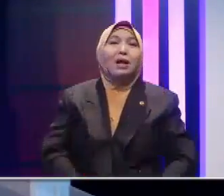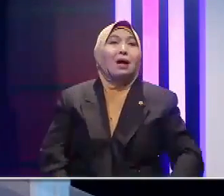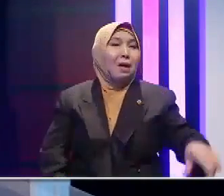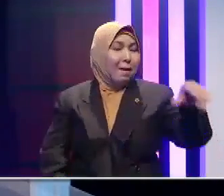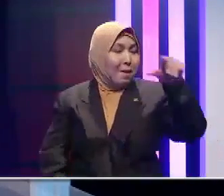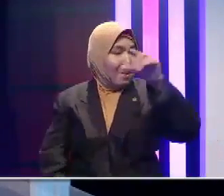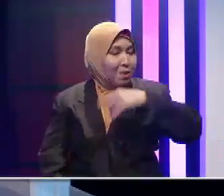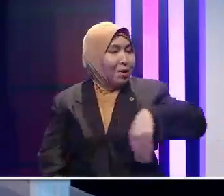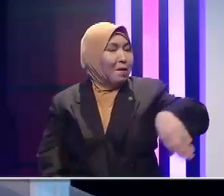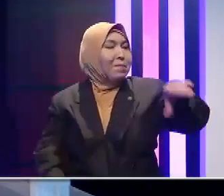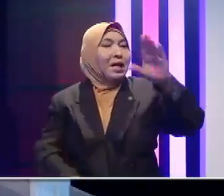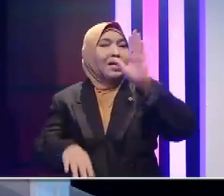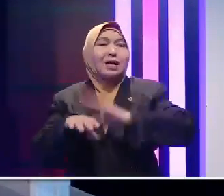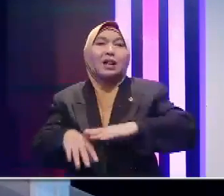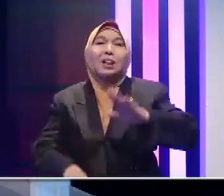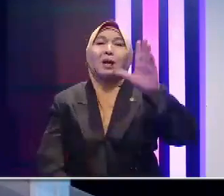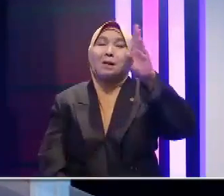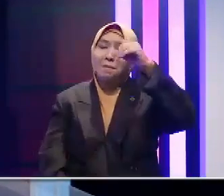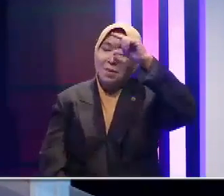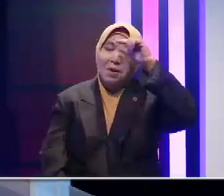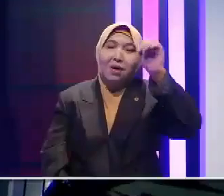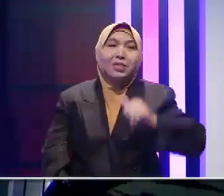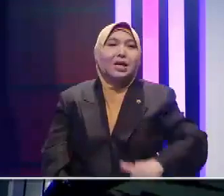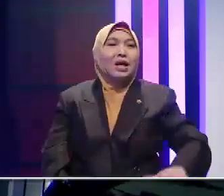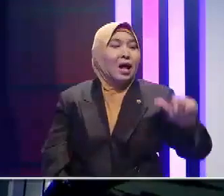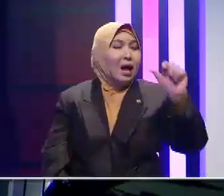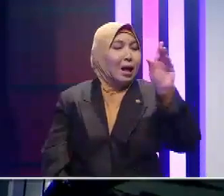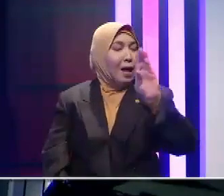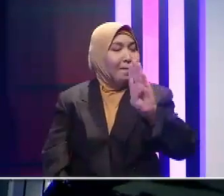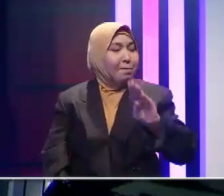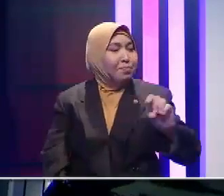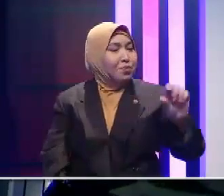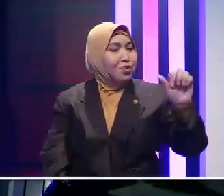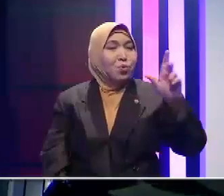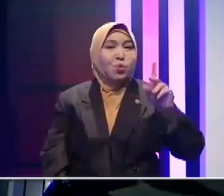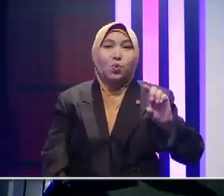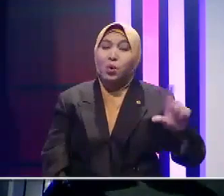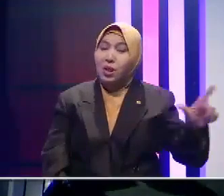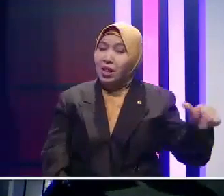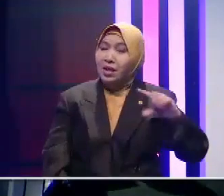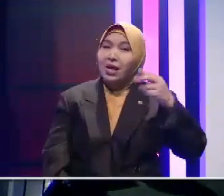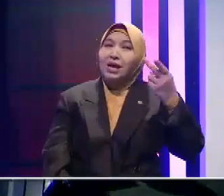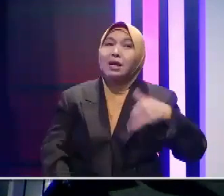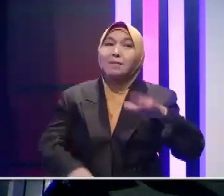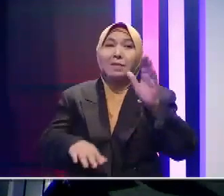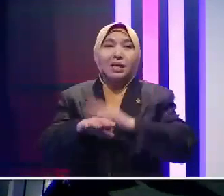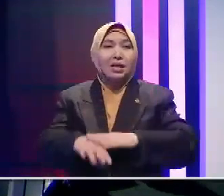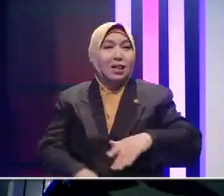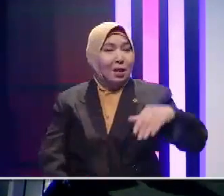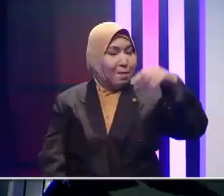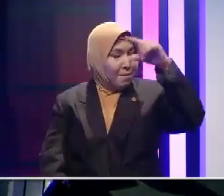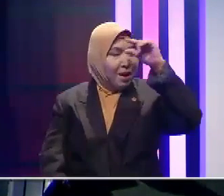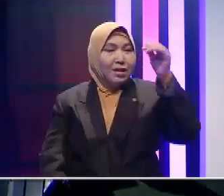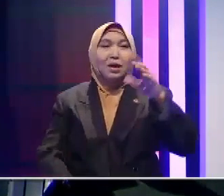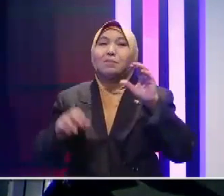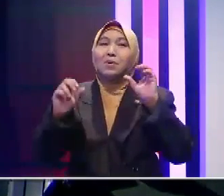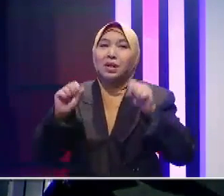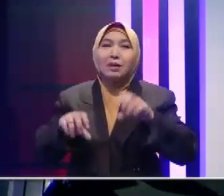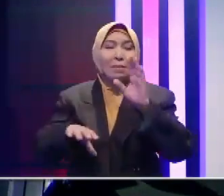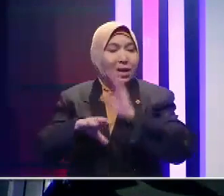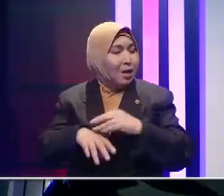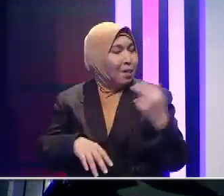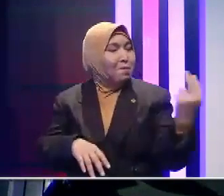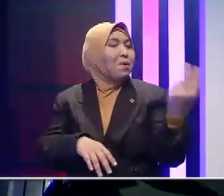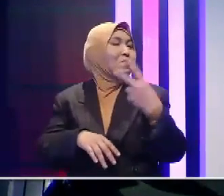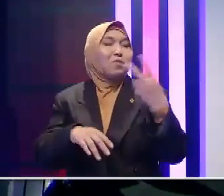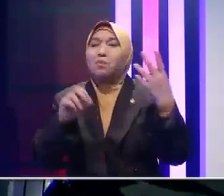Okey, brother. Kalau gelaran brother. Kalau brother Abdul Ghani berkehendakkan panggil brother pun tak jadi masalah. Boleh kita panggil dua-dua